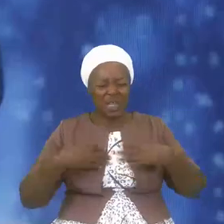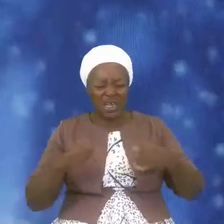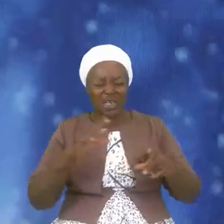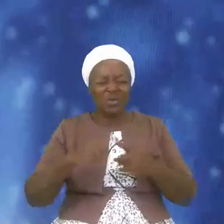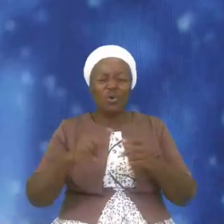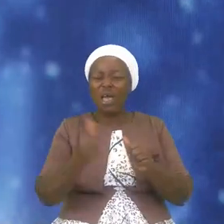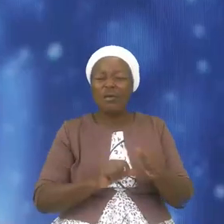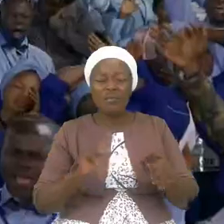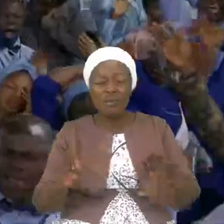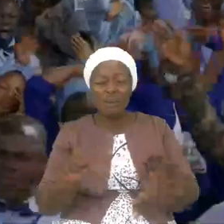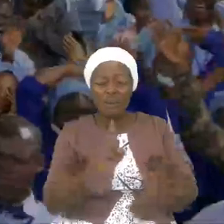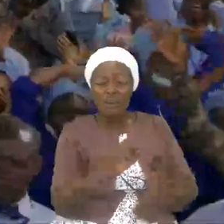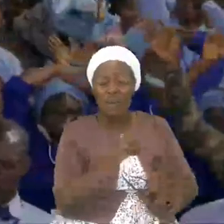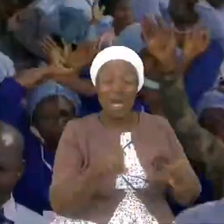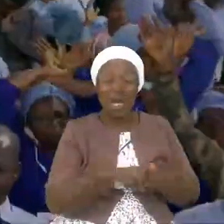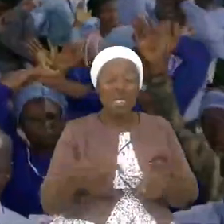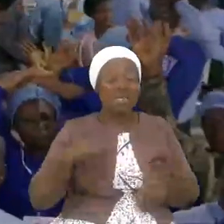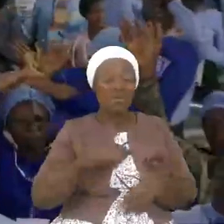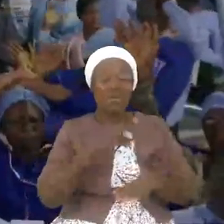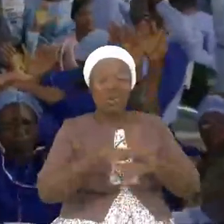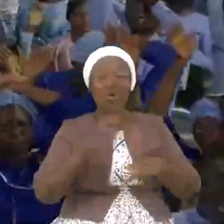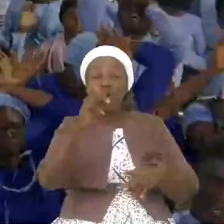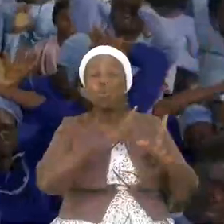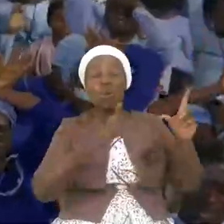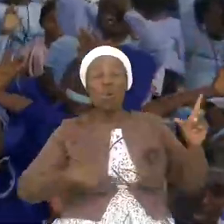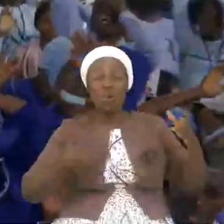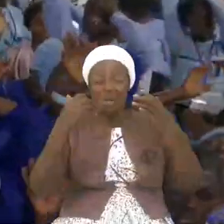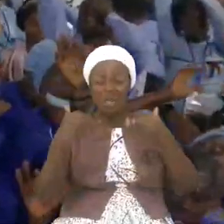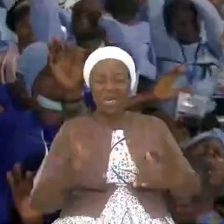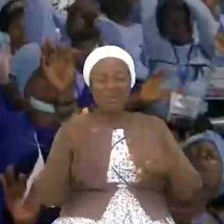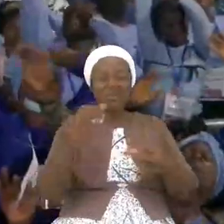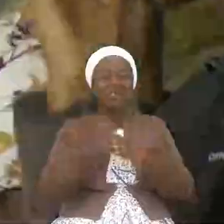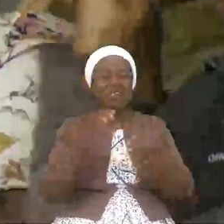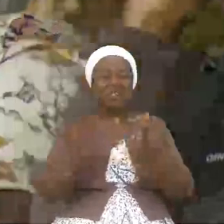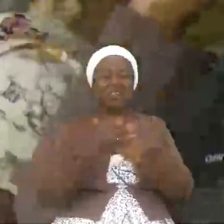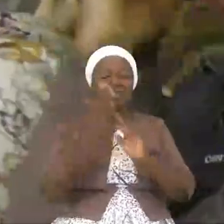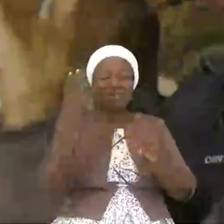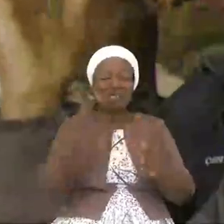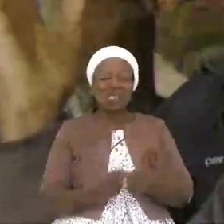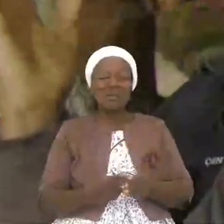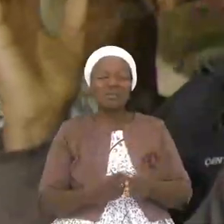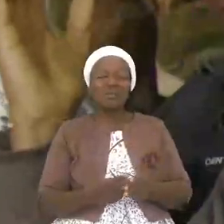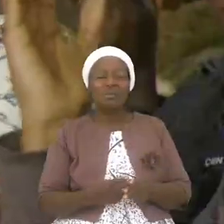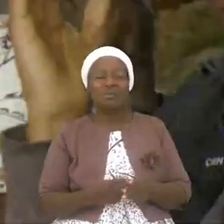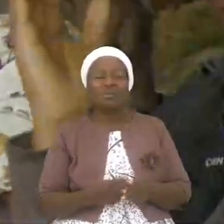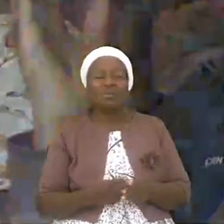à tout le monde, comme il t'appelle Seigneur, au nom de Jésus.